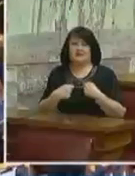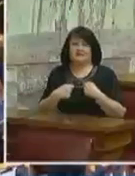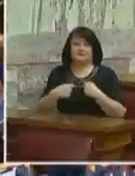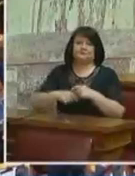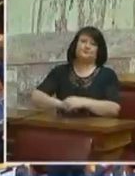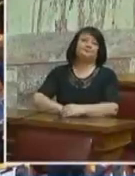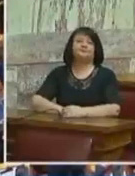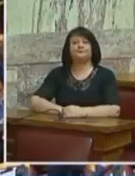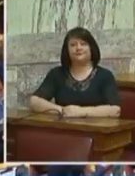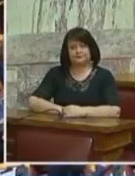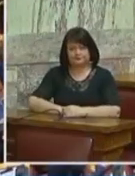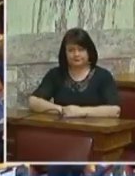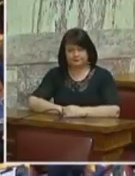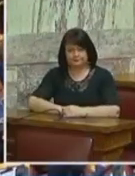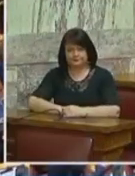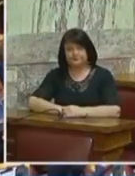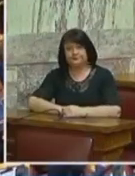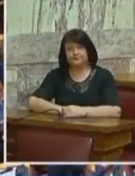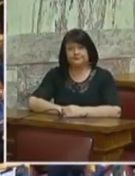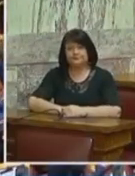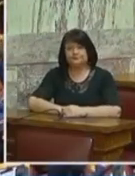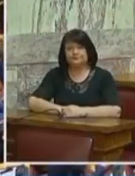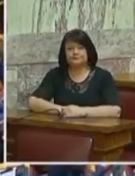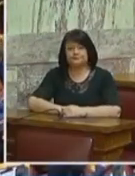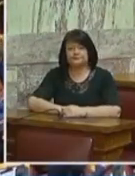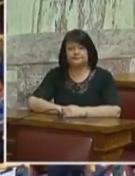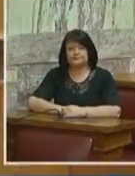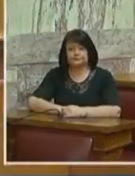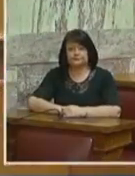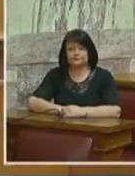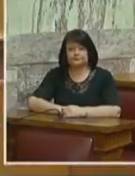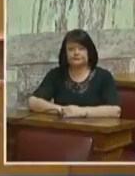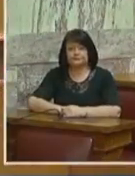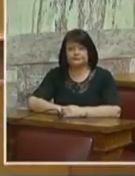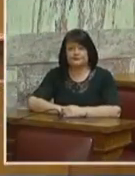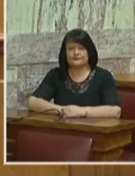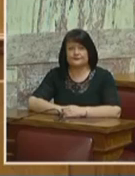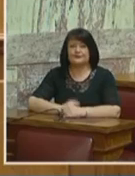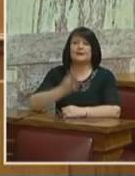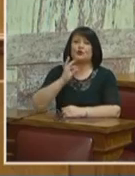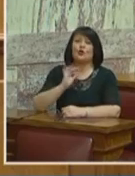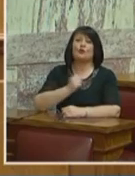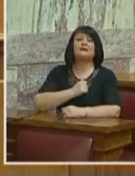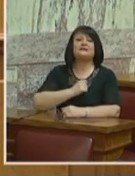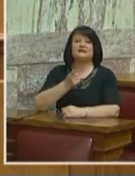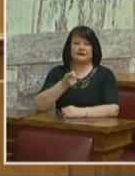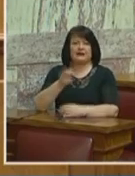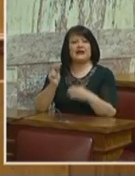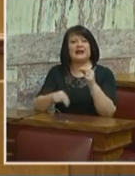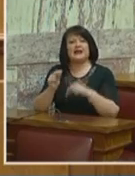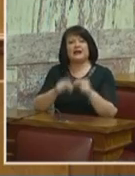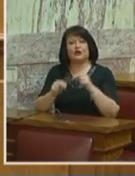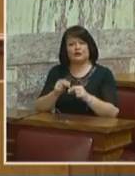Γιατί Πιστέψτε με, οι εκλογές δεν θα